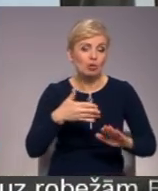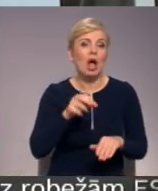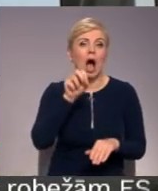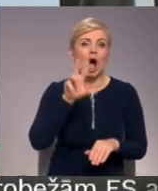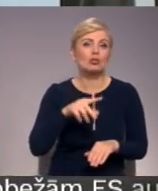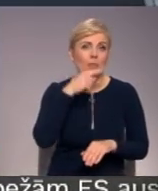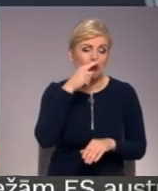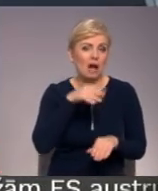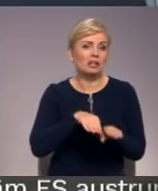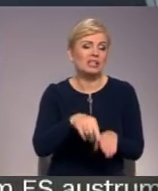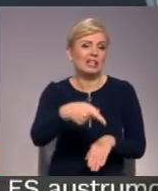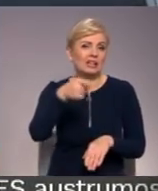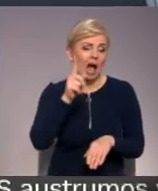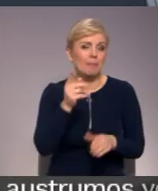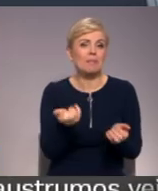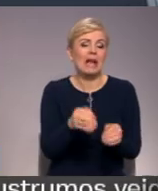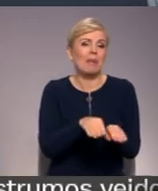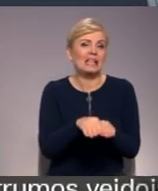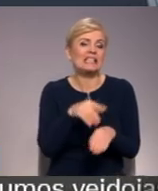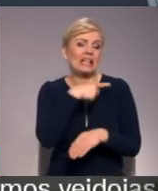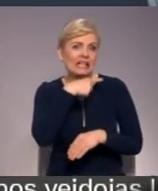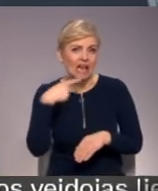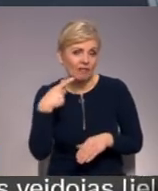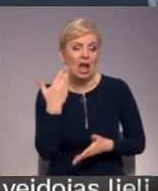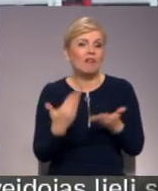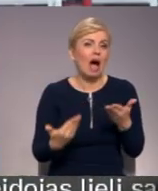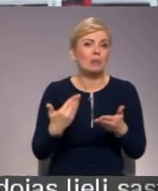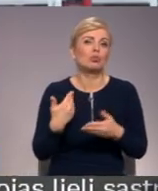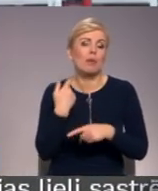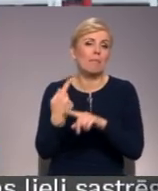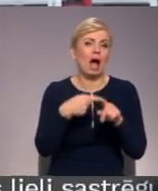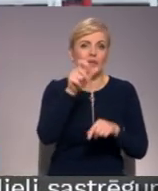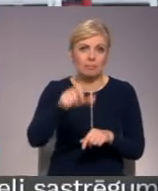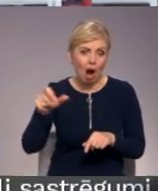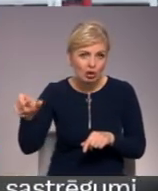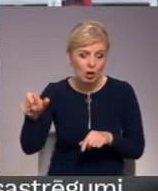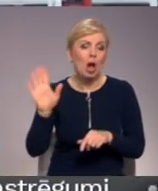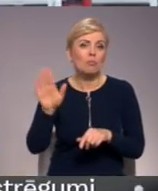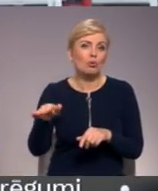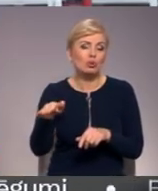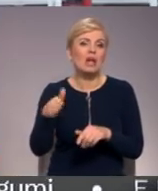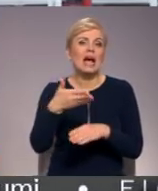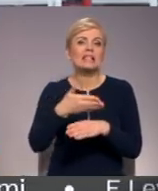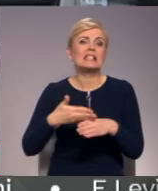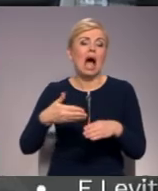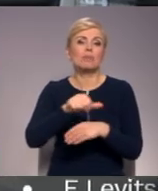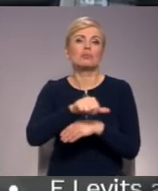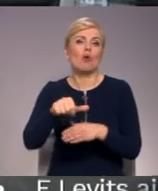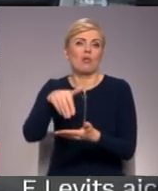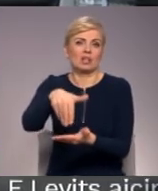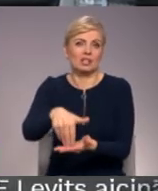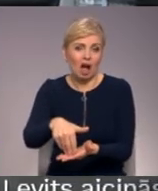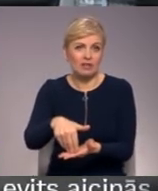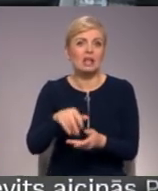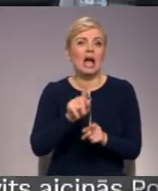martu līdzīgu liegumu pieņem arī Krievija. Un var gadīties, ka Baltkrievijas pilsoņi iesprūs starp zonā. Valdības rīkojumā Krievijas